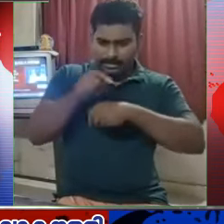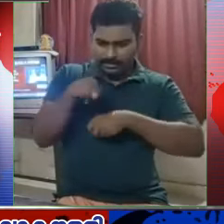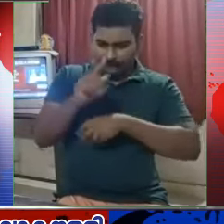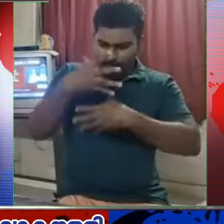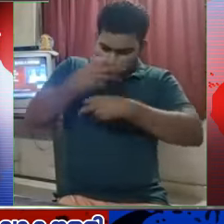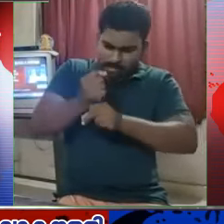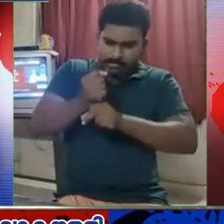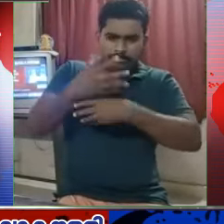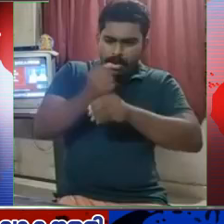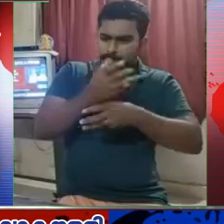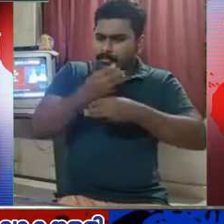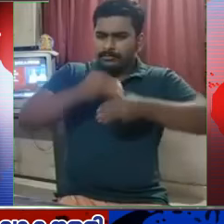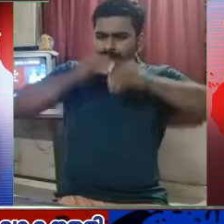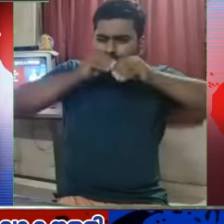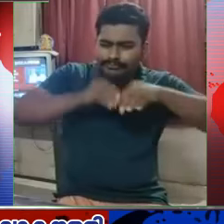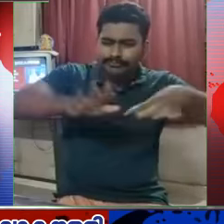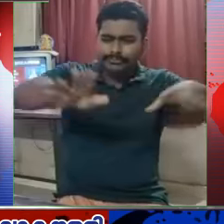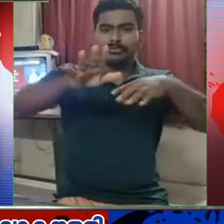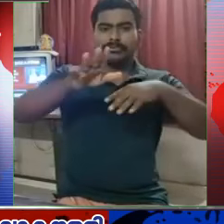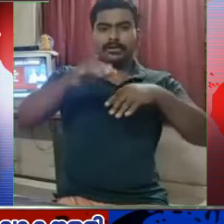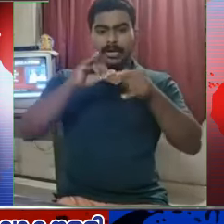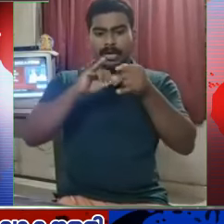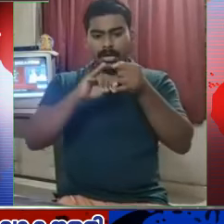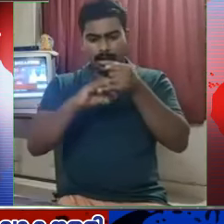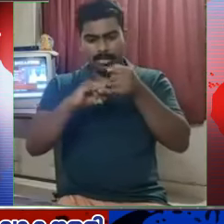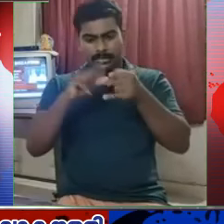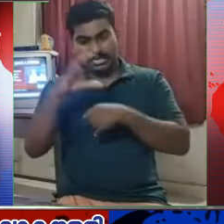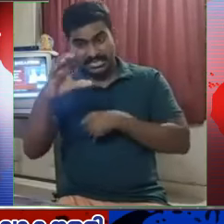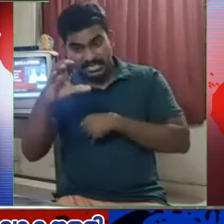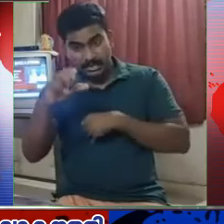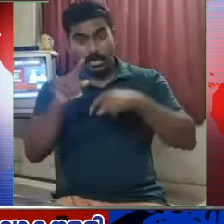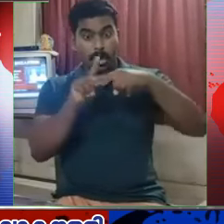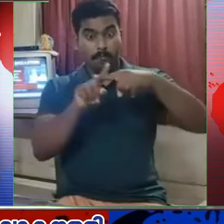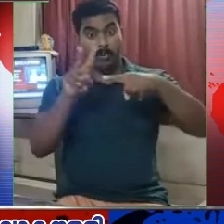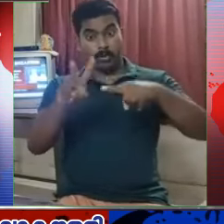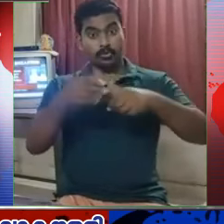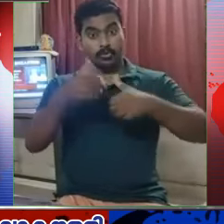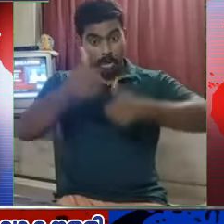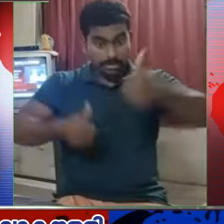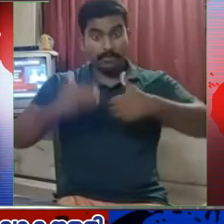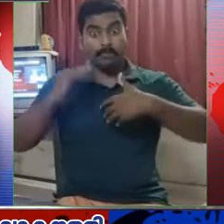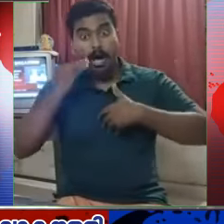SSLC ഹയർ സെക്കൻഡറി ചില പരീക്ഷകൾ ബാക്കിയുണ്ടല്ലോ,